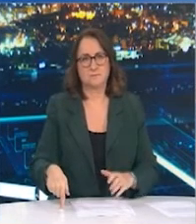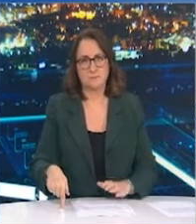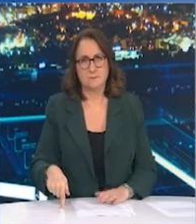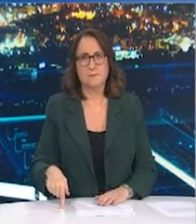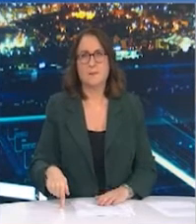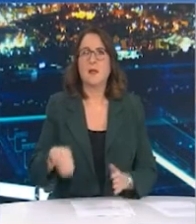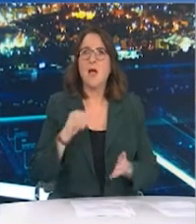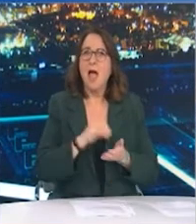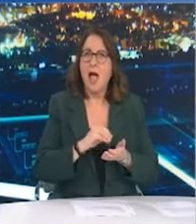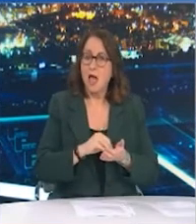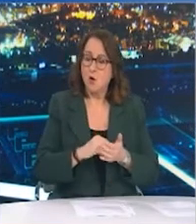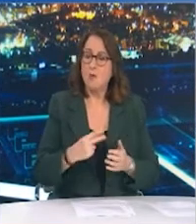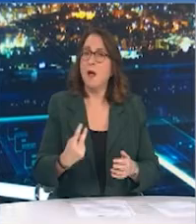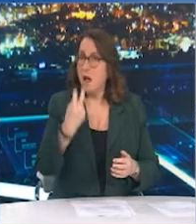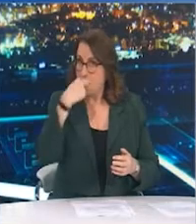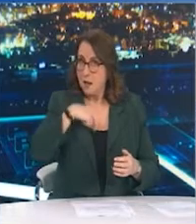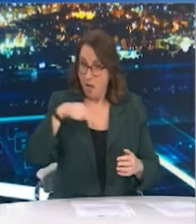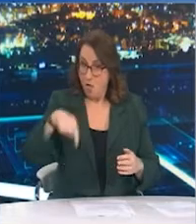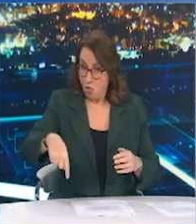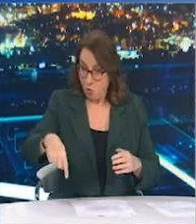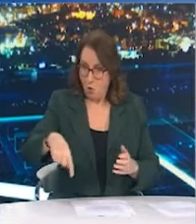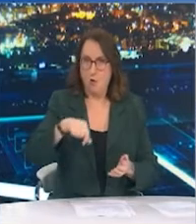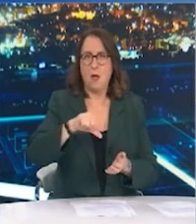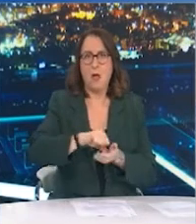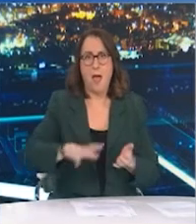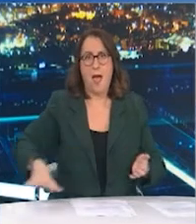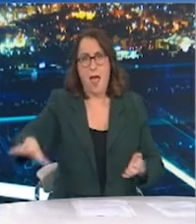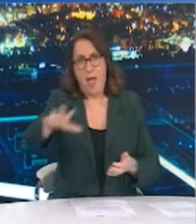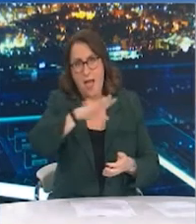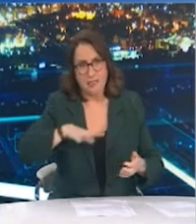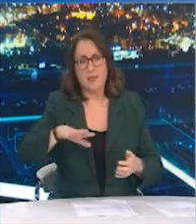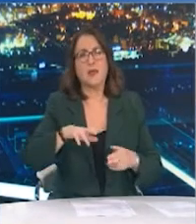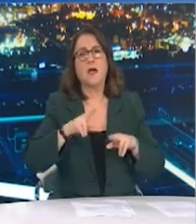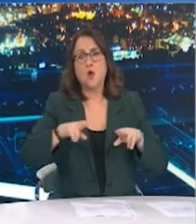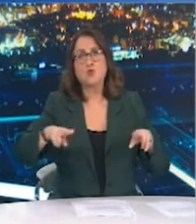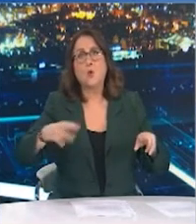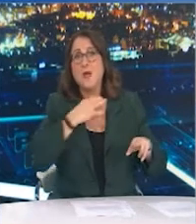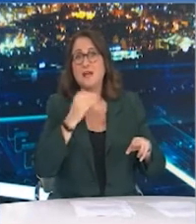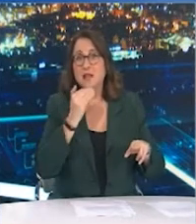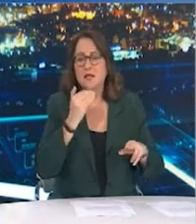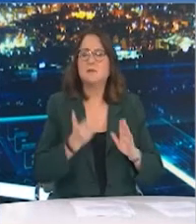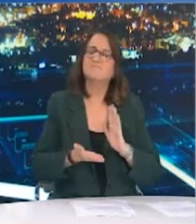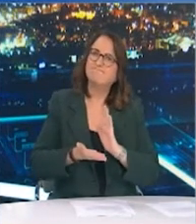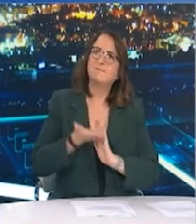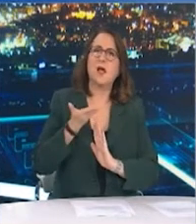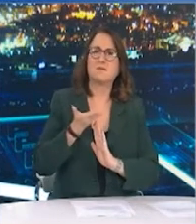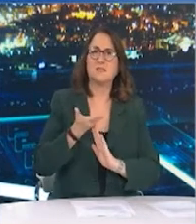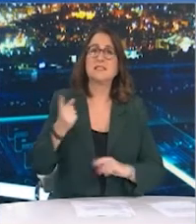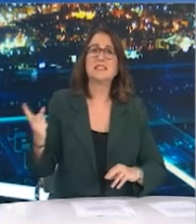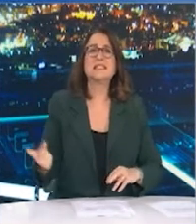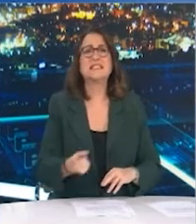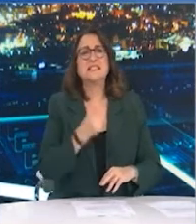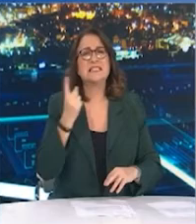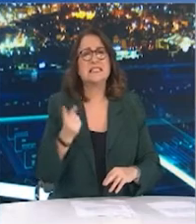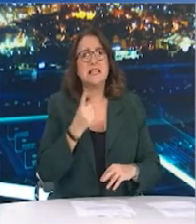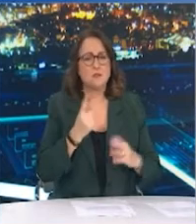διασωληνωμένων ασθενών σε ΜΕΘ της Αττικής και δυστυχώς προβλέπουμε μια περαιτέρω αύξηση που συνήθως έπεται 7 με 10 μέρες μετά την αύξηση των